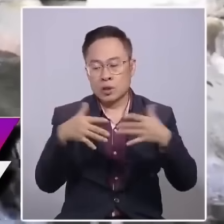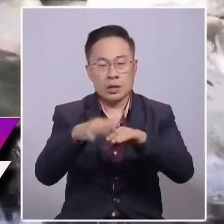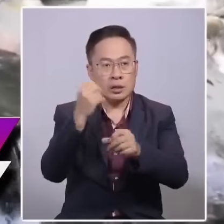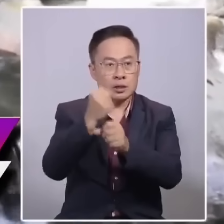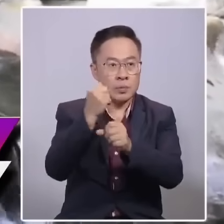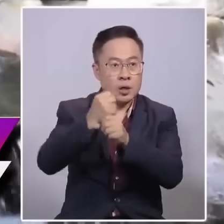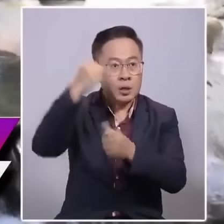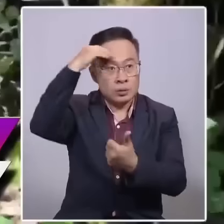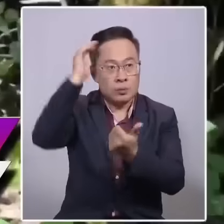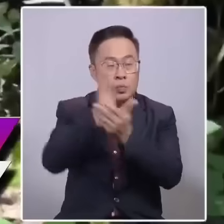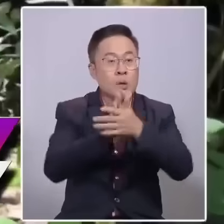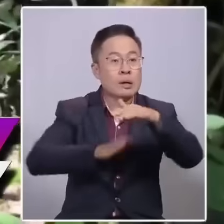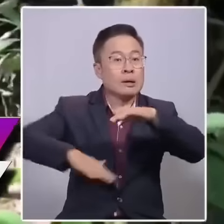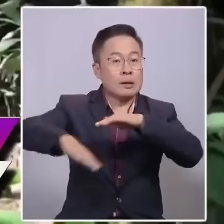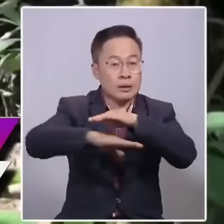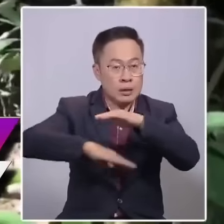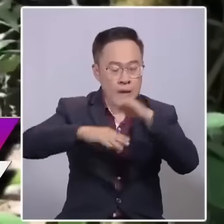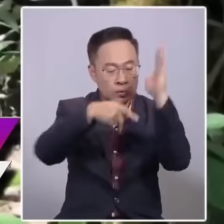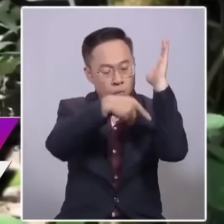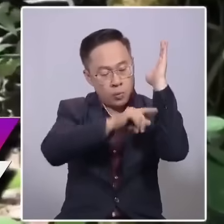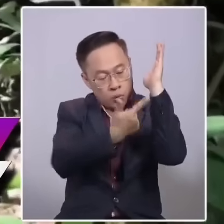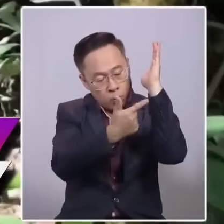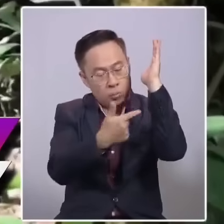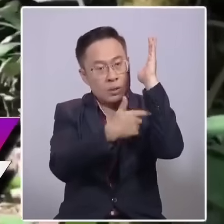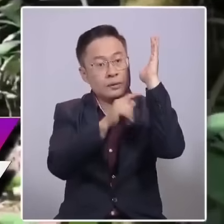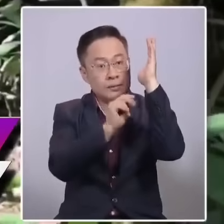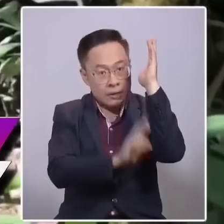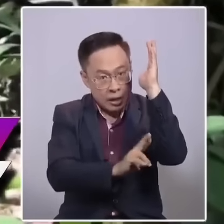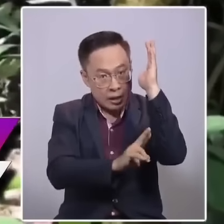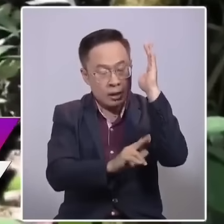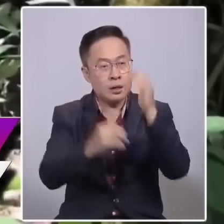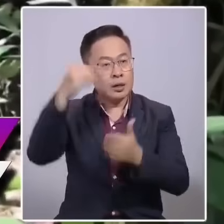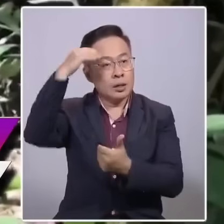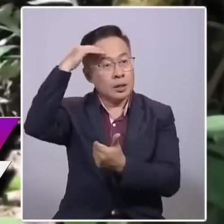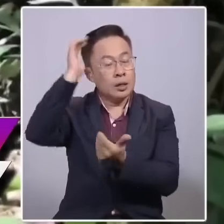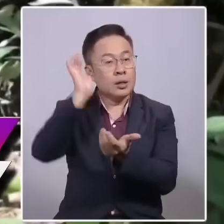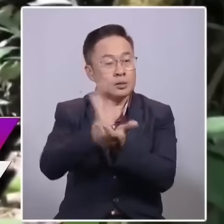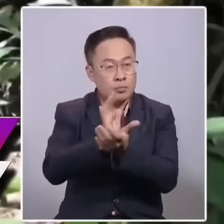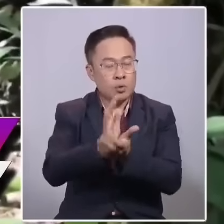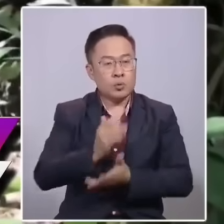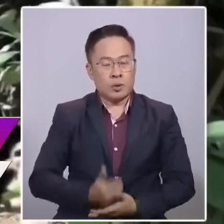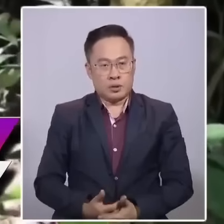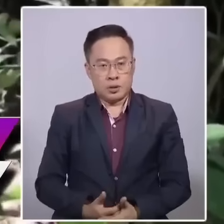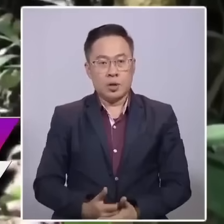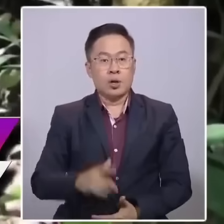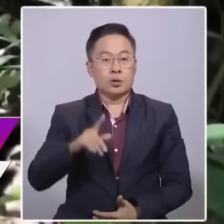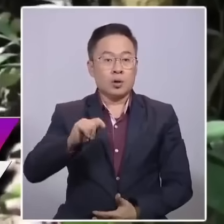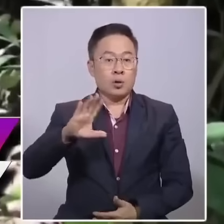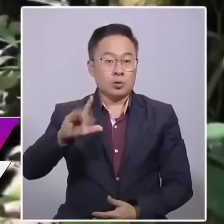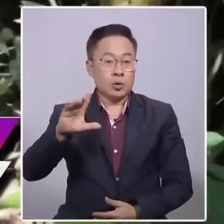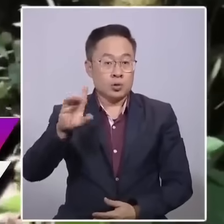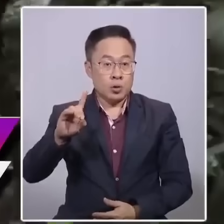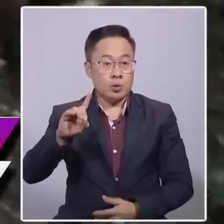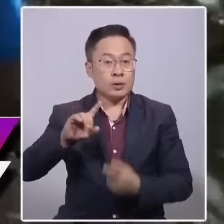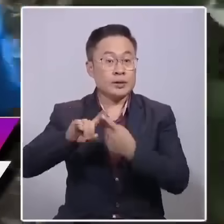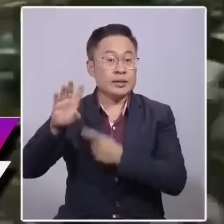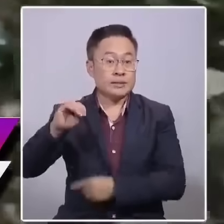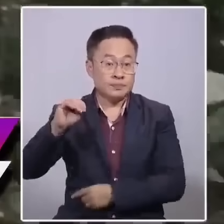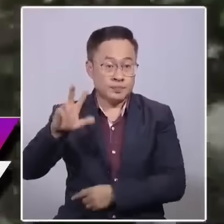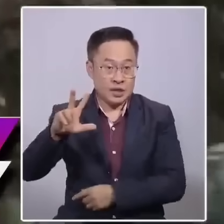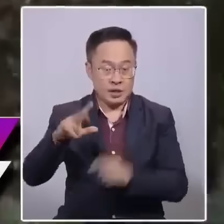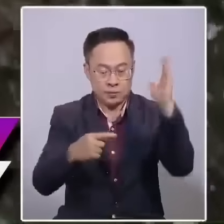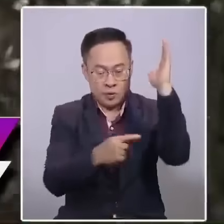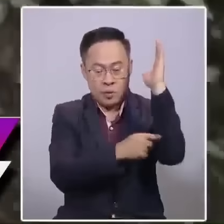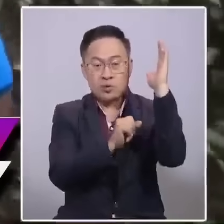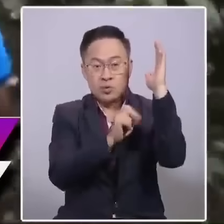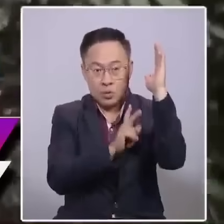พิสูจน์หลักฐานจังหวัดพัลุงและตรังรวมถึงเจ้าหน้าที่ชุดซิก้าของกองร้อยตชด 43สงขลารวมถึง